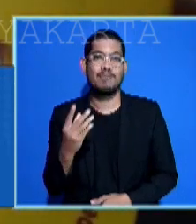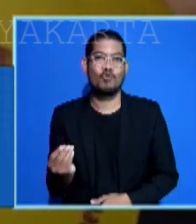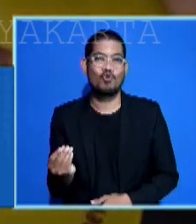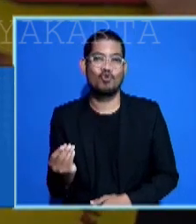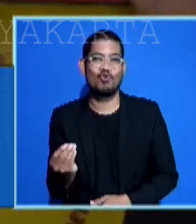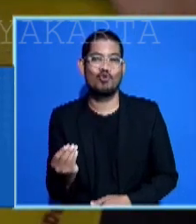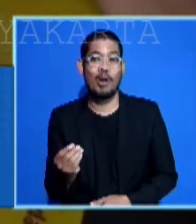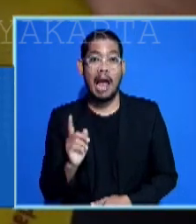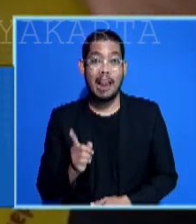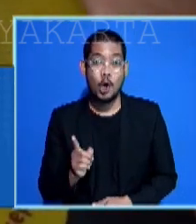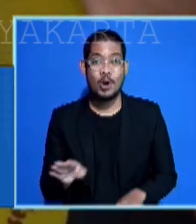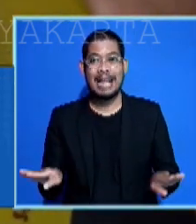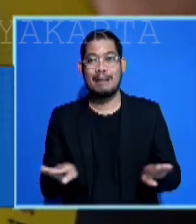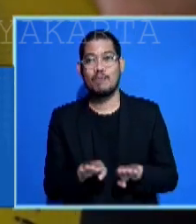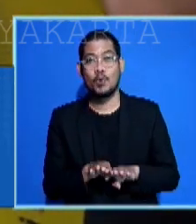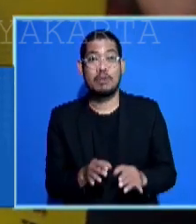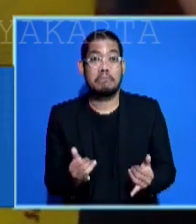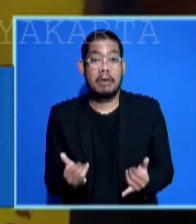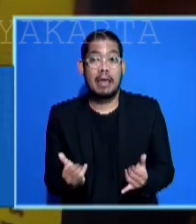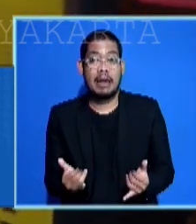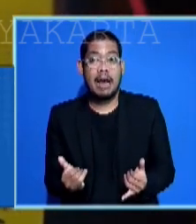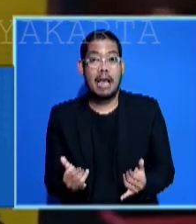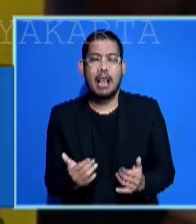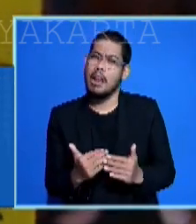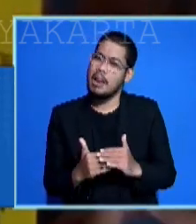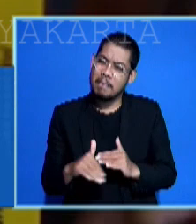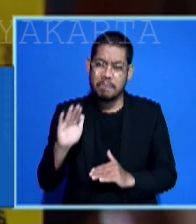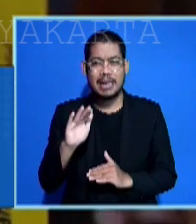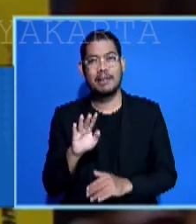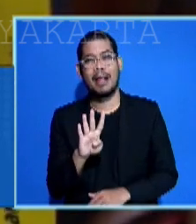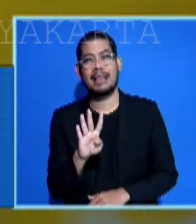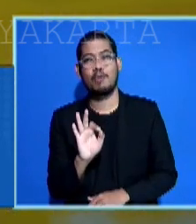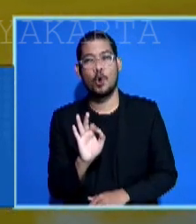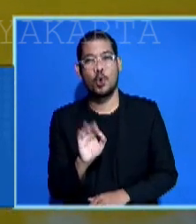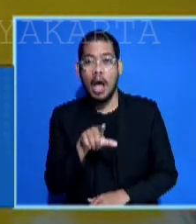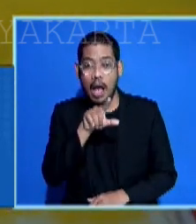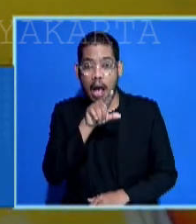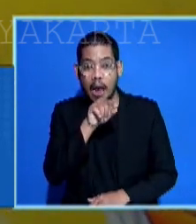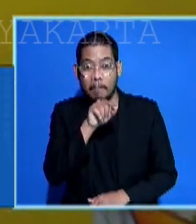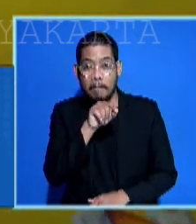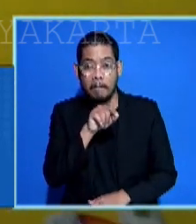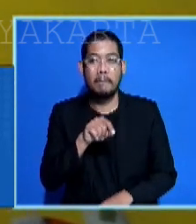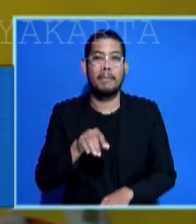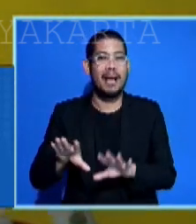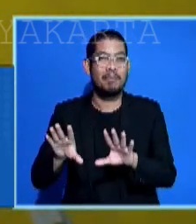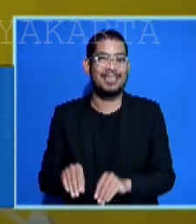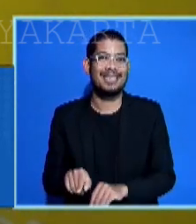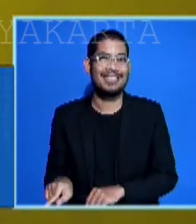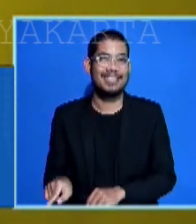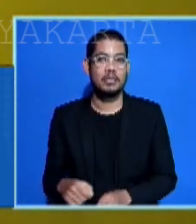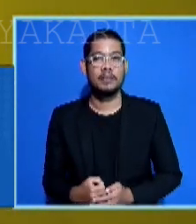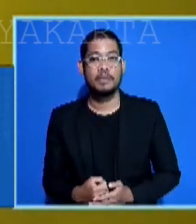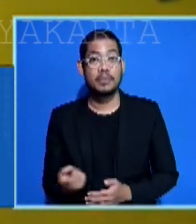saat liburan kayak sekarang ini nih, bisa lebih 50 ekor pun dijabanin. Nah, soal isian